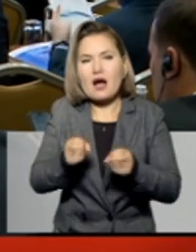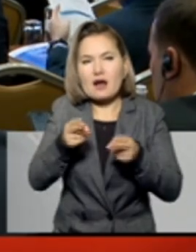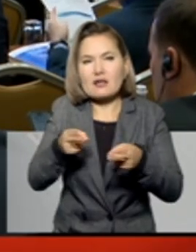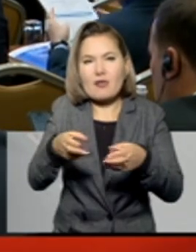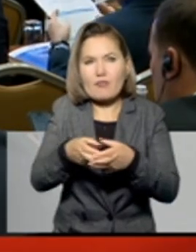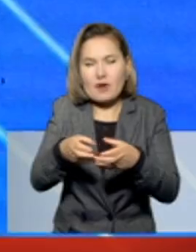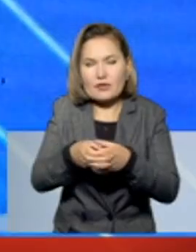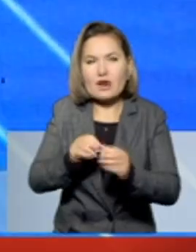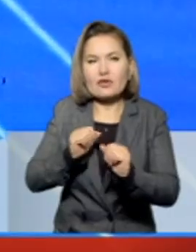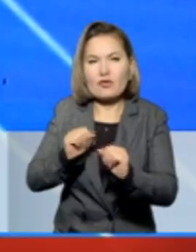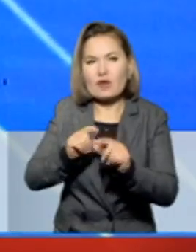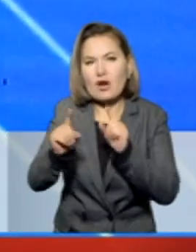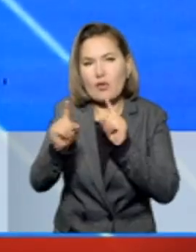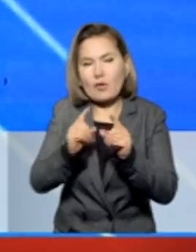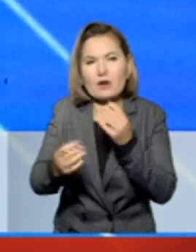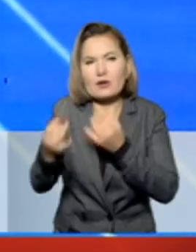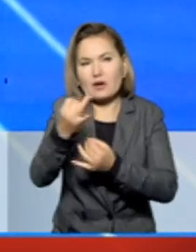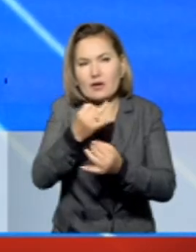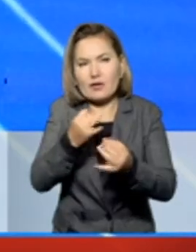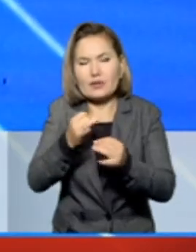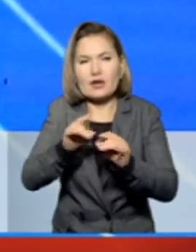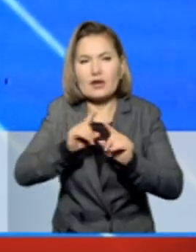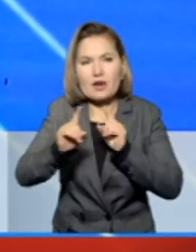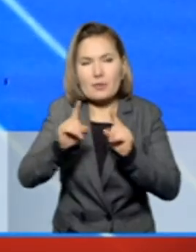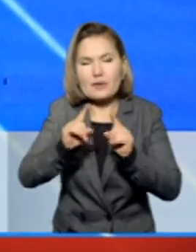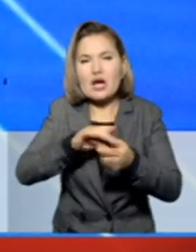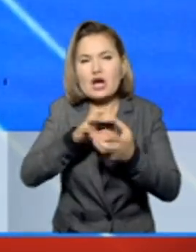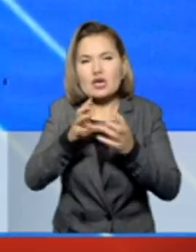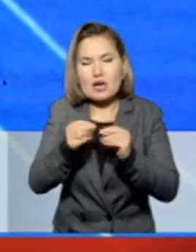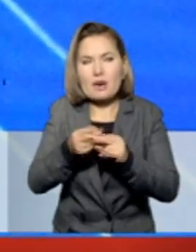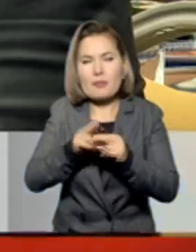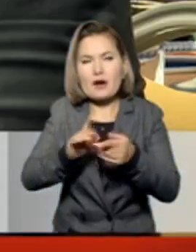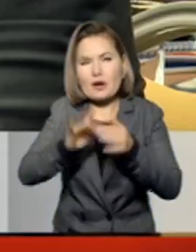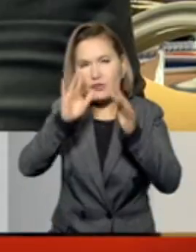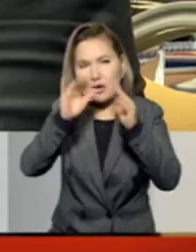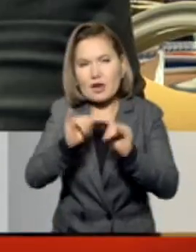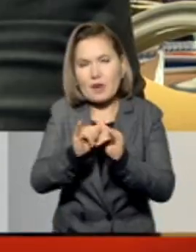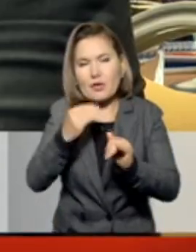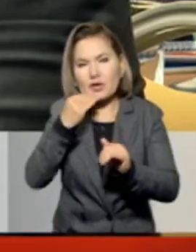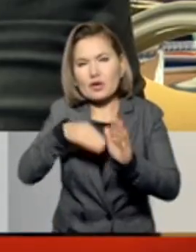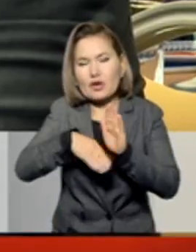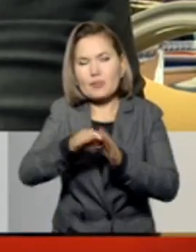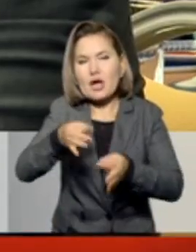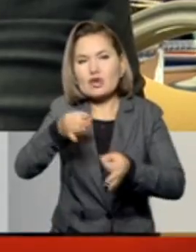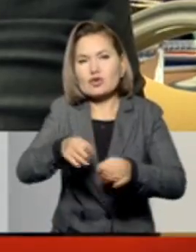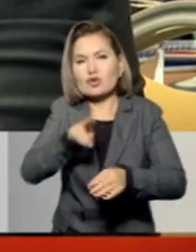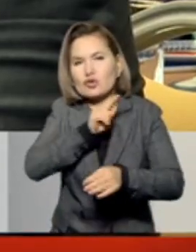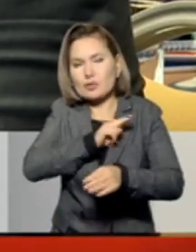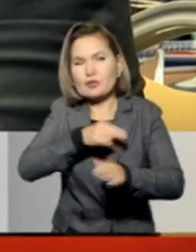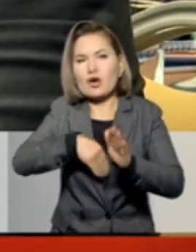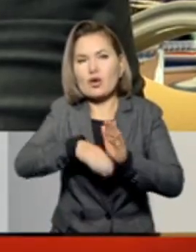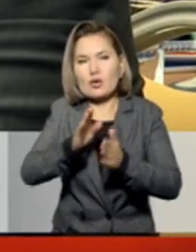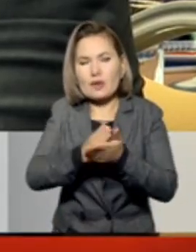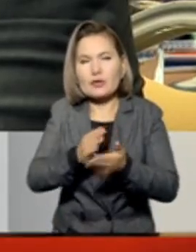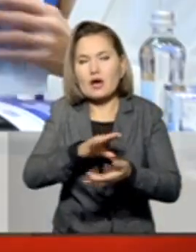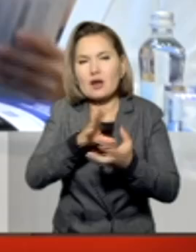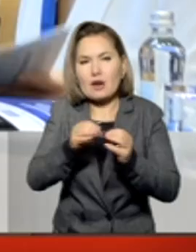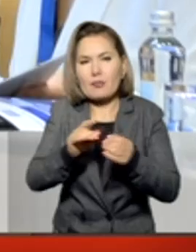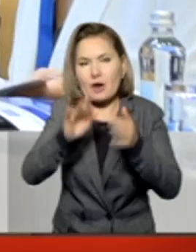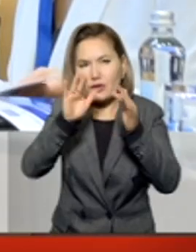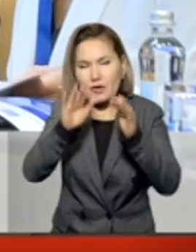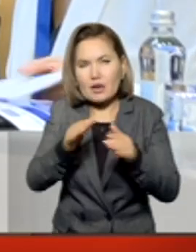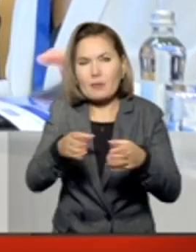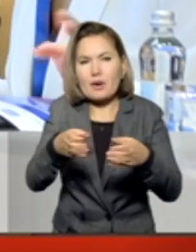бойынша сараптамалық форумда мамандар осылай деді. Жалпы соңғы реформа елдегі сот жүйесін едәуір алға жылжытқан. Үш буынды сот